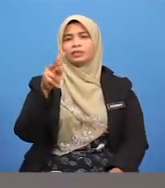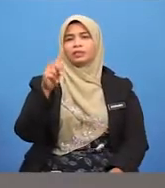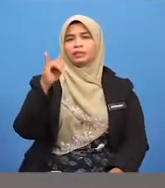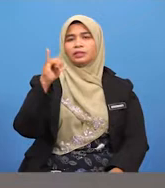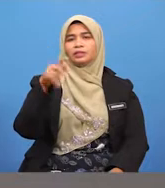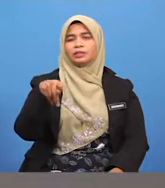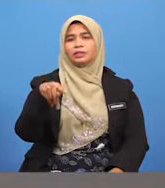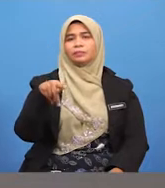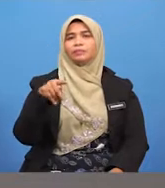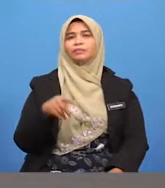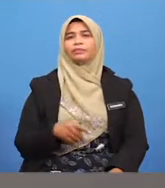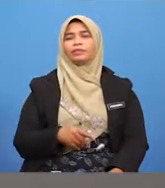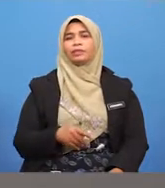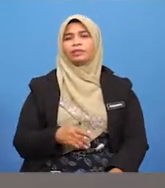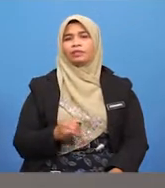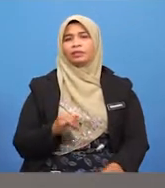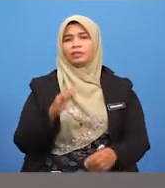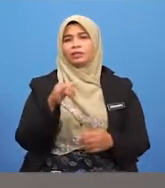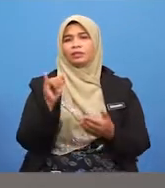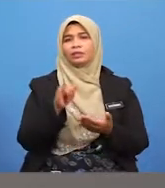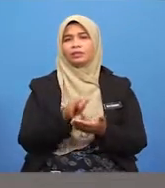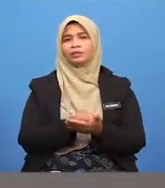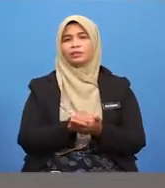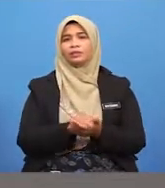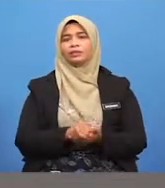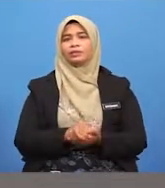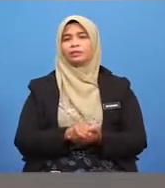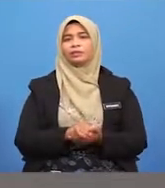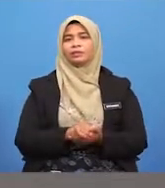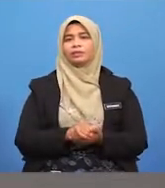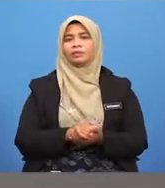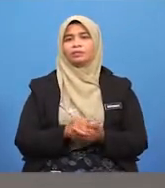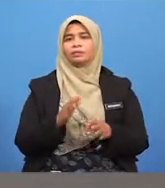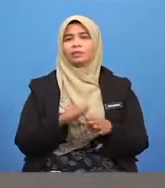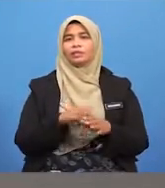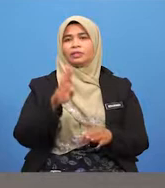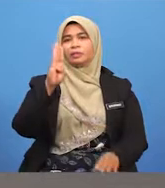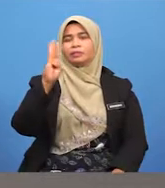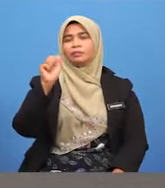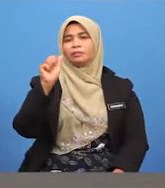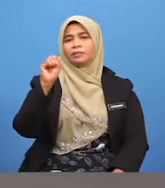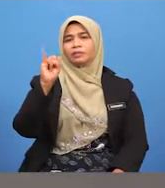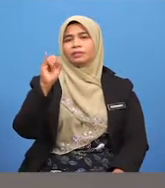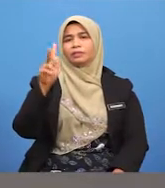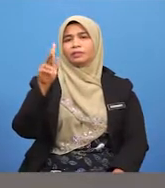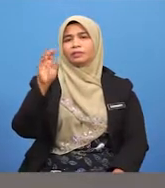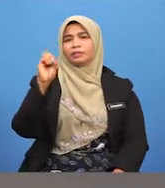Raja Plus nib Hai pada basic oleh